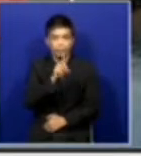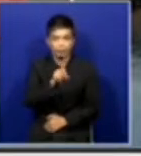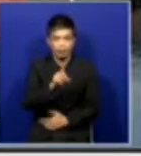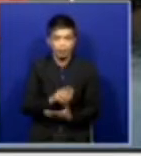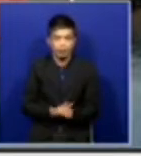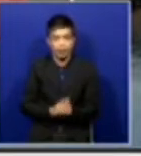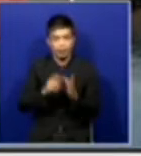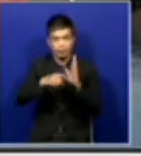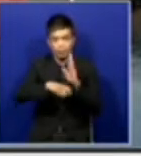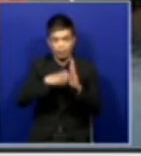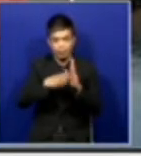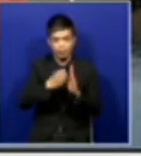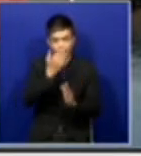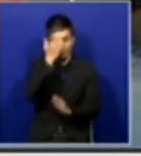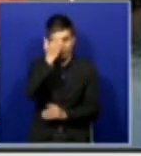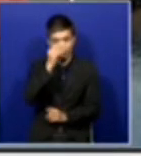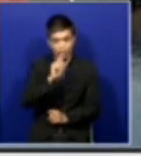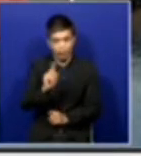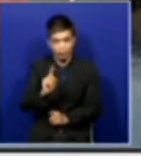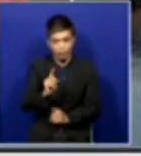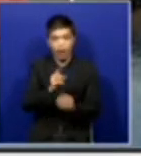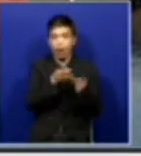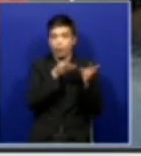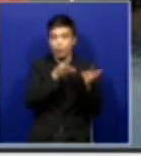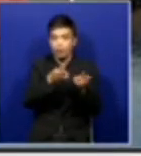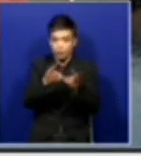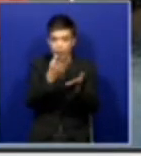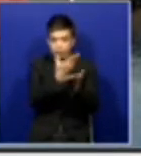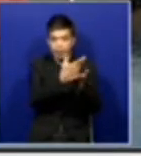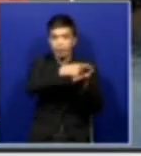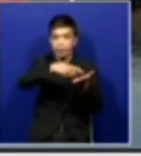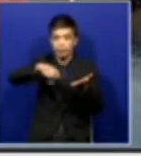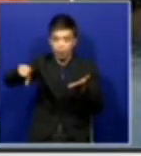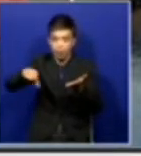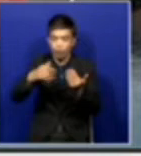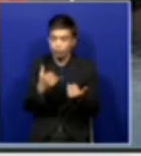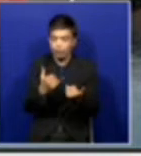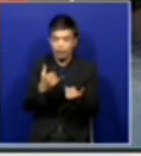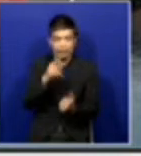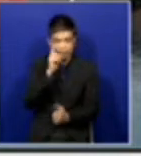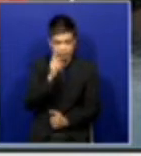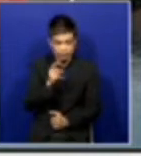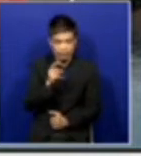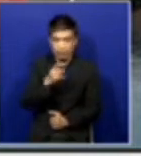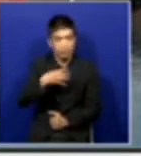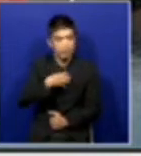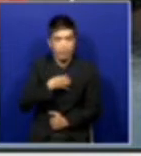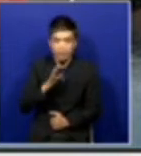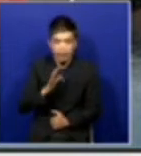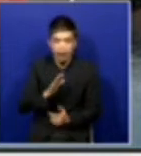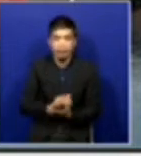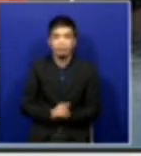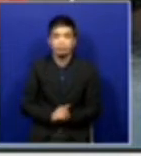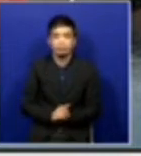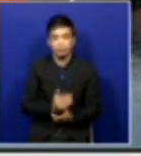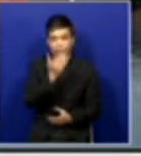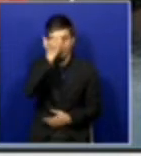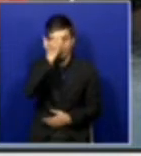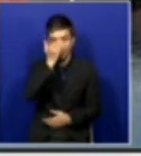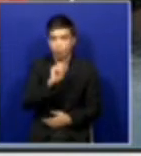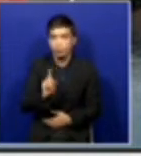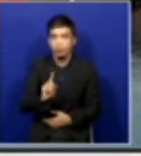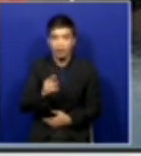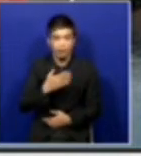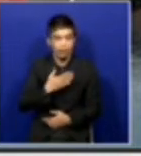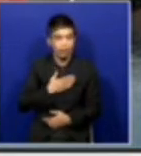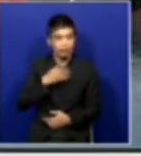โดยหลักการแล้วเนี่ยการโอนงบประมาณเนี่ยในสถานการณ์นี้ไม่น่าจะเกิดขึ้นเพราะว่าผมยังมีข้อ